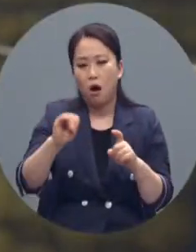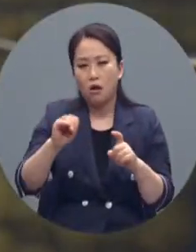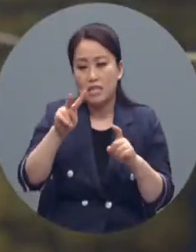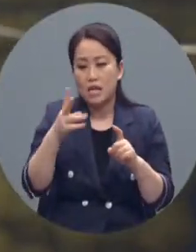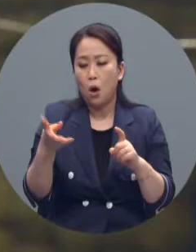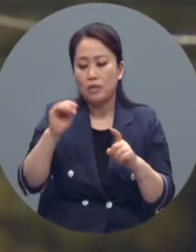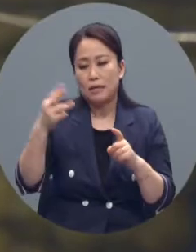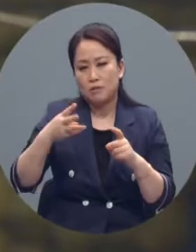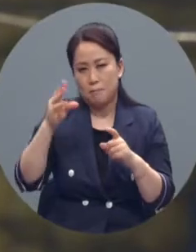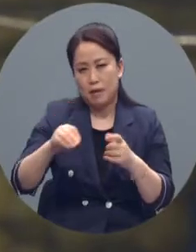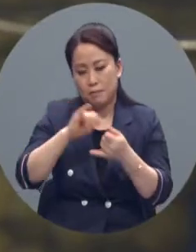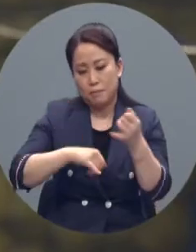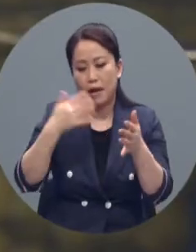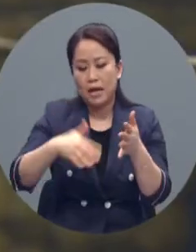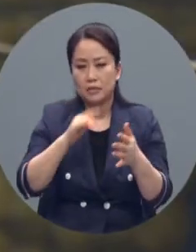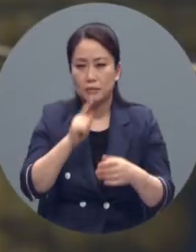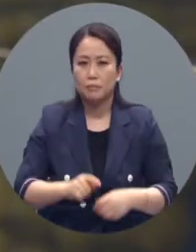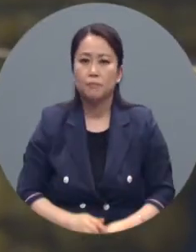파악됩니다